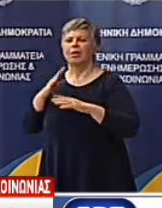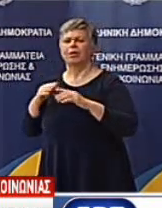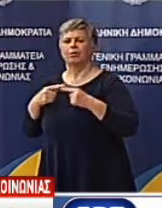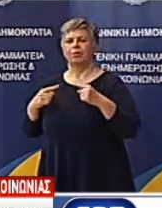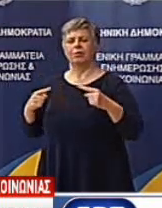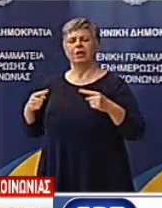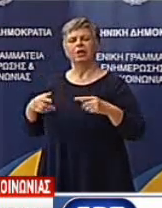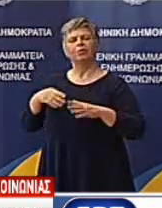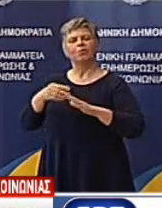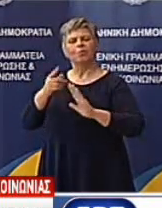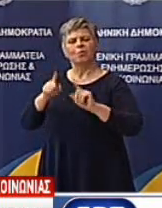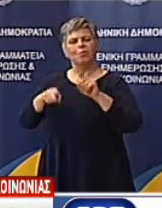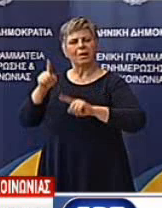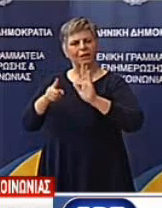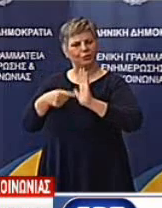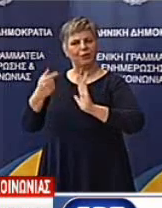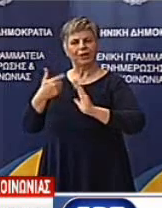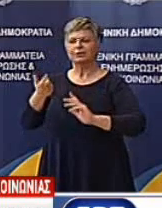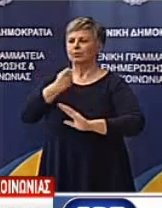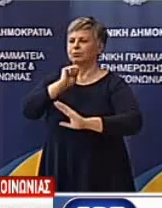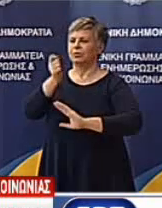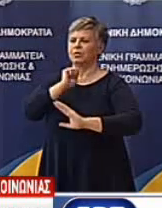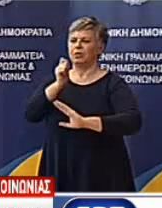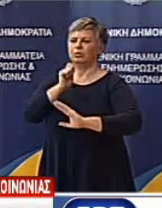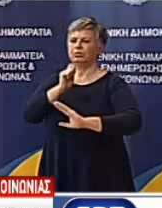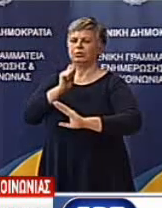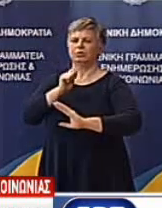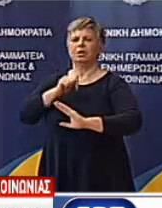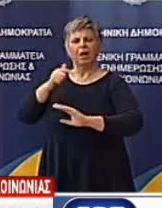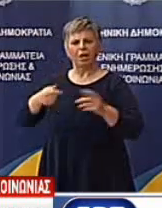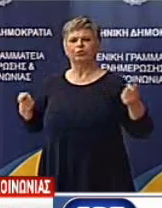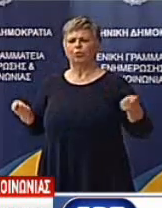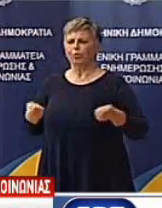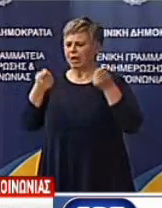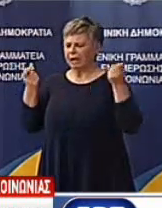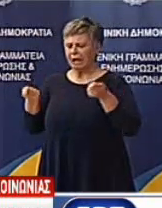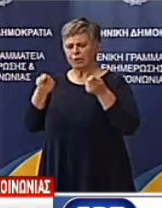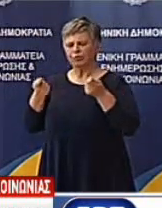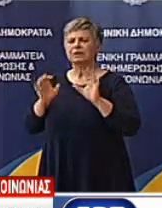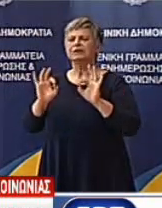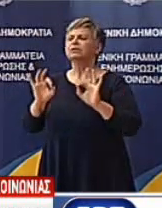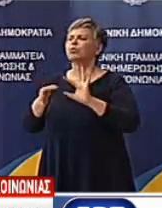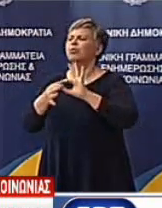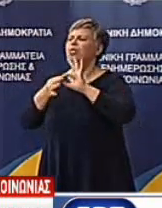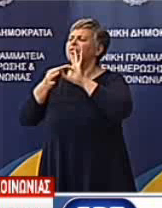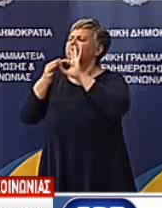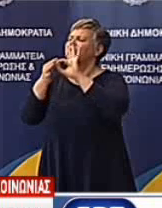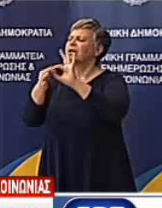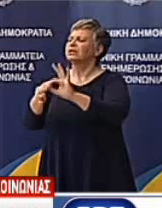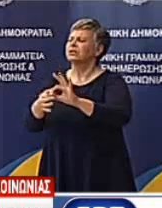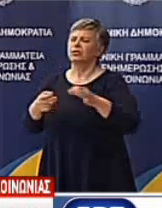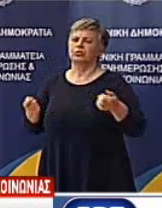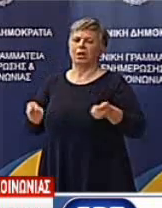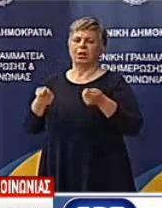ακραίες δηλώσεις. Δεν έπαψαν ποτέ αυτοί οι κύκλοι να το κάνουν αυτό και δεν θα πάψουν και σήμερα κατά την άποψή μου.